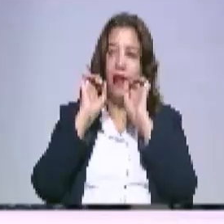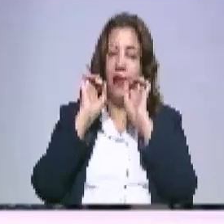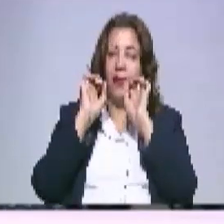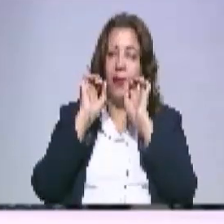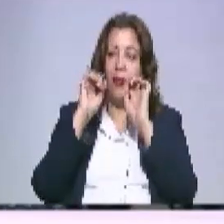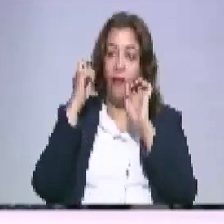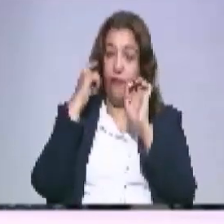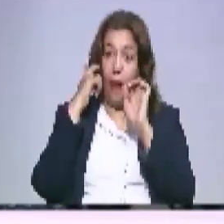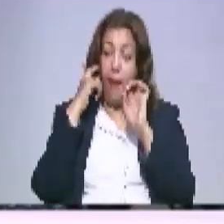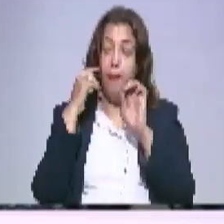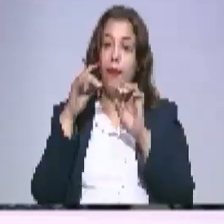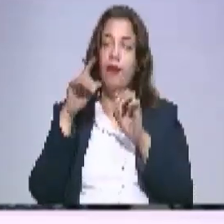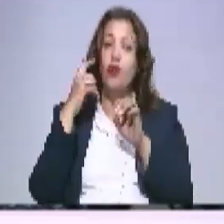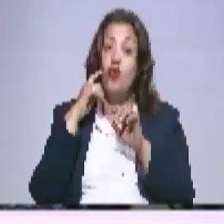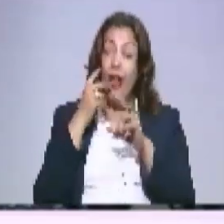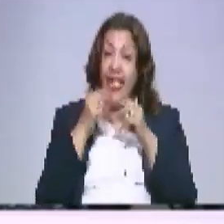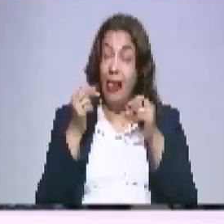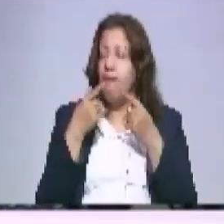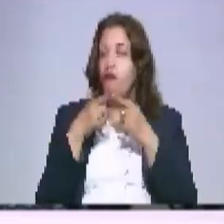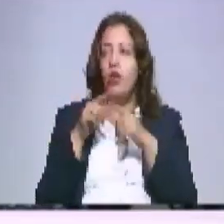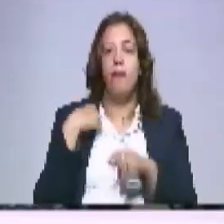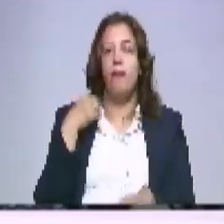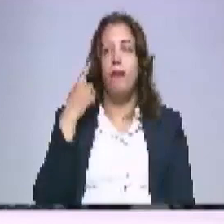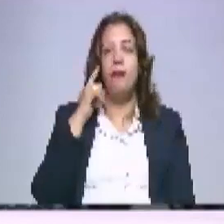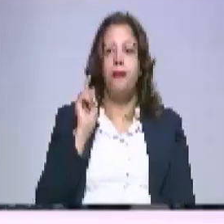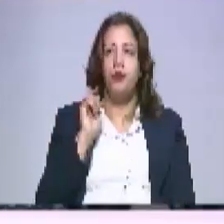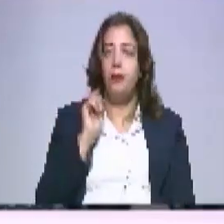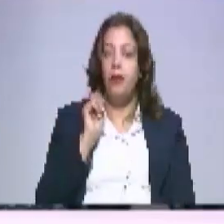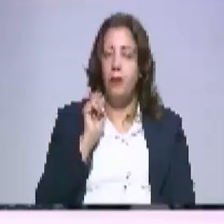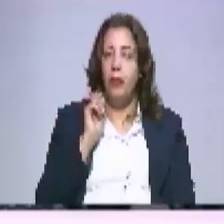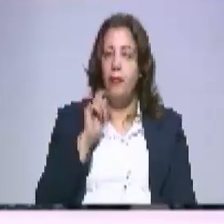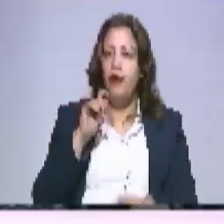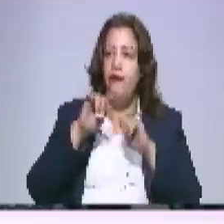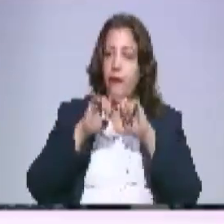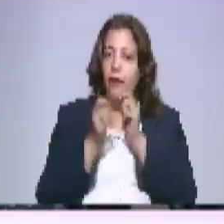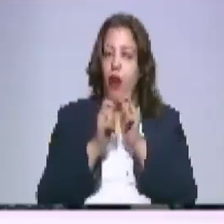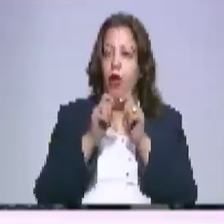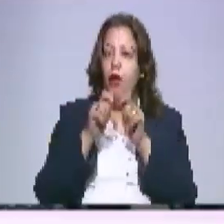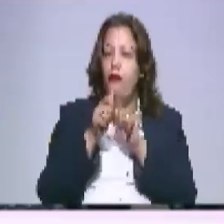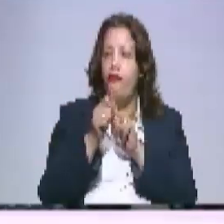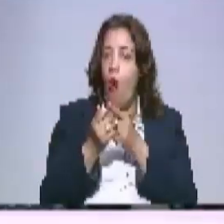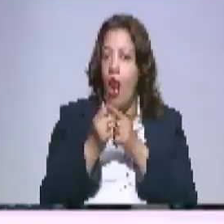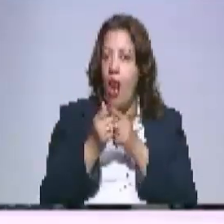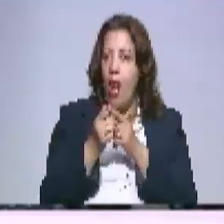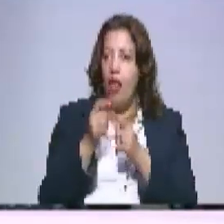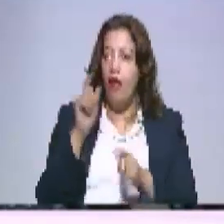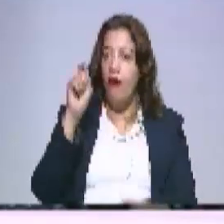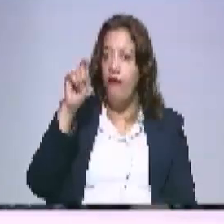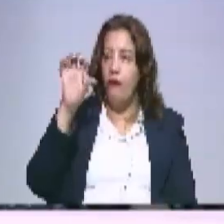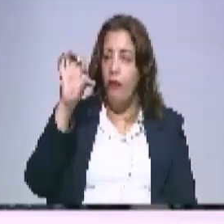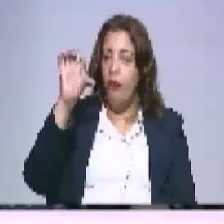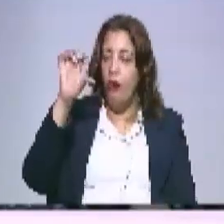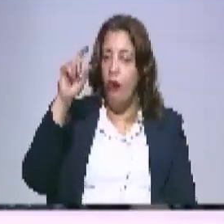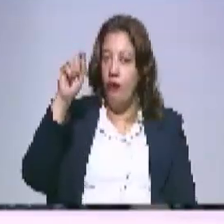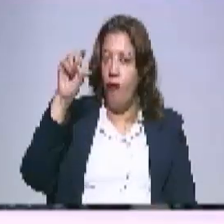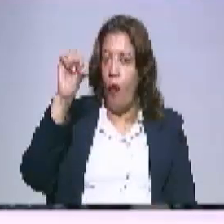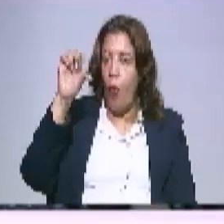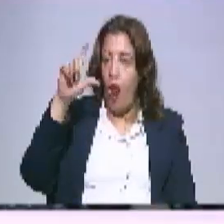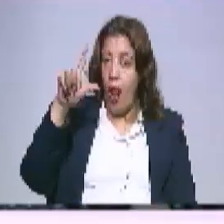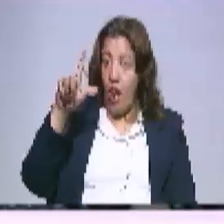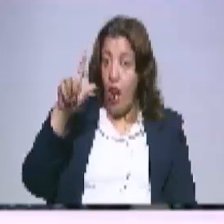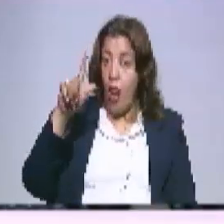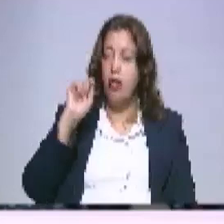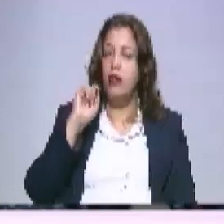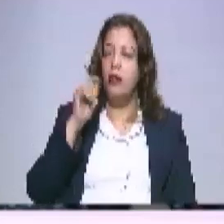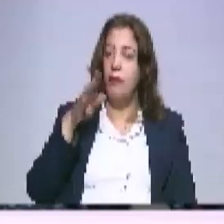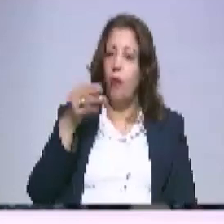تحميرة كده للشعرية، وبعدين حط المكسرات، أي بقى نوع مكسرات عندكم. احنا حطينا الفول السوداني، وبعدين